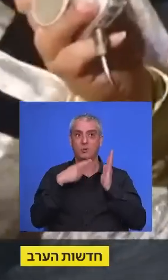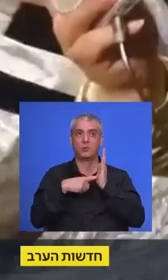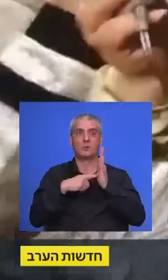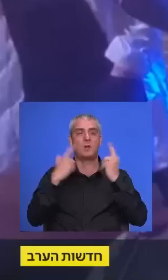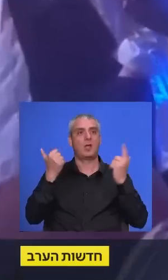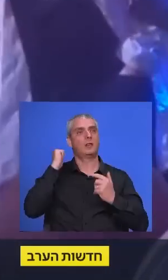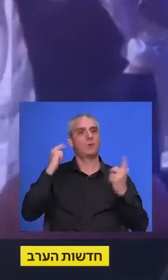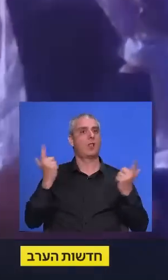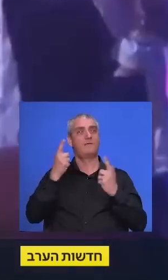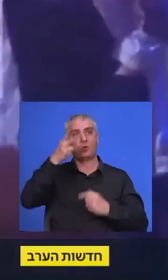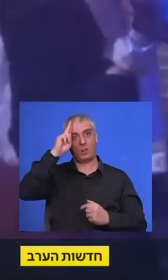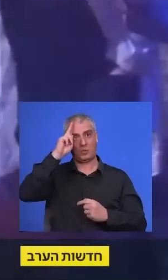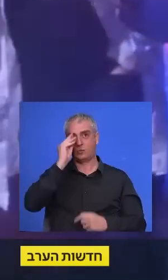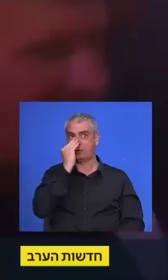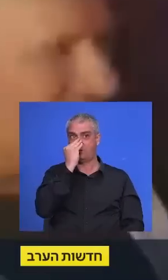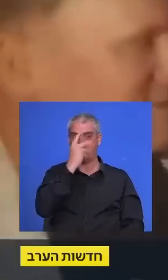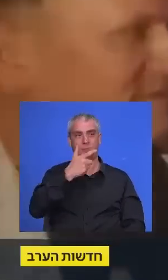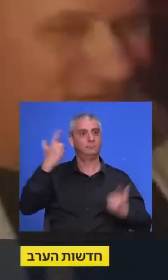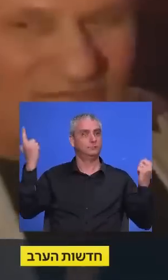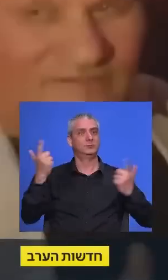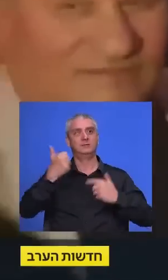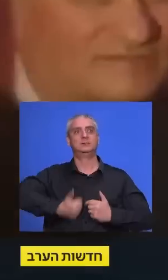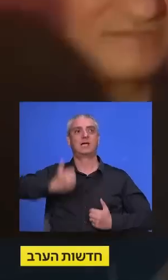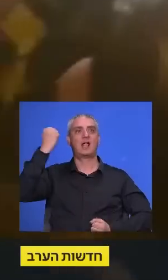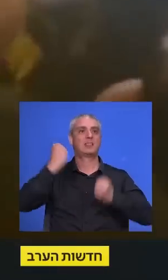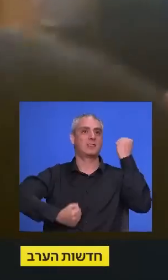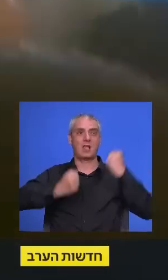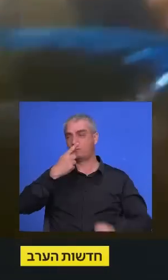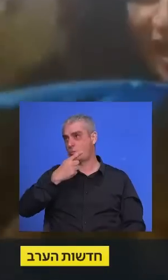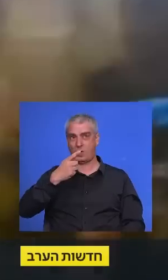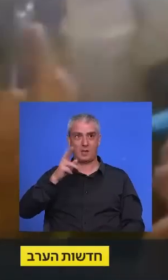אמש רבים בליכוד את פורים במשתה של שרת התחבורה רגב.